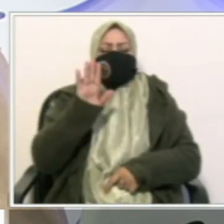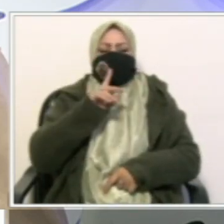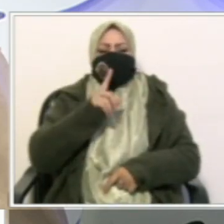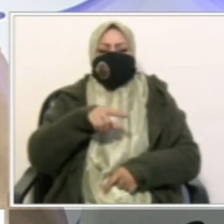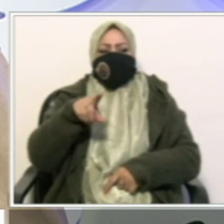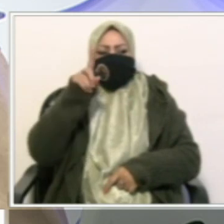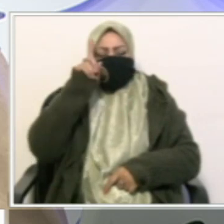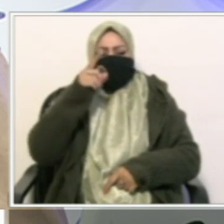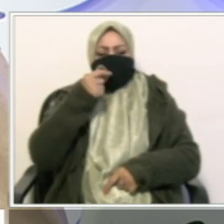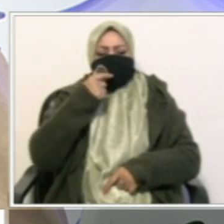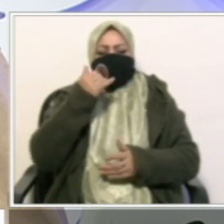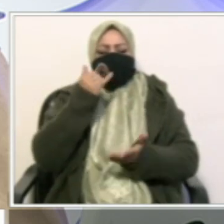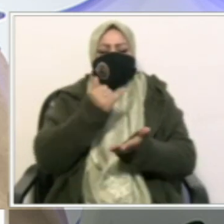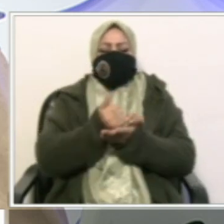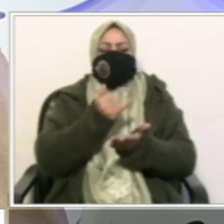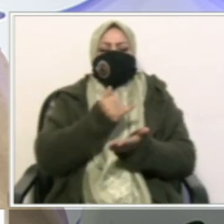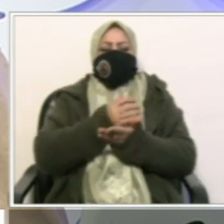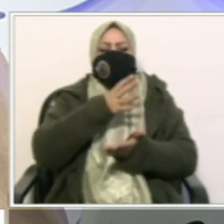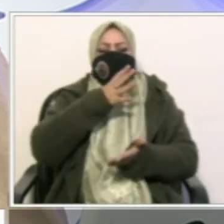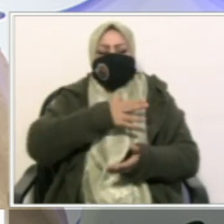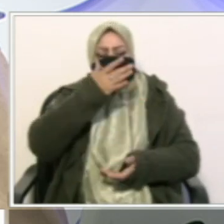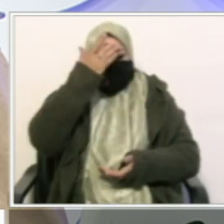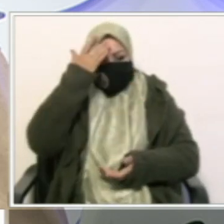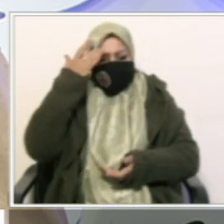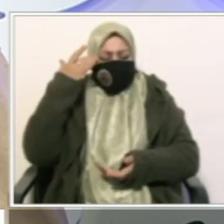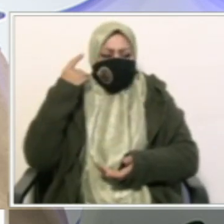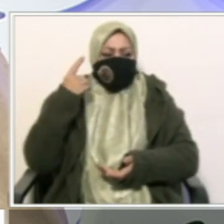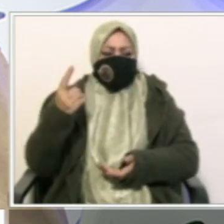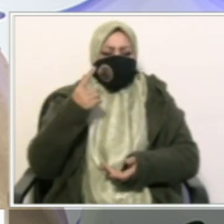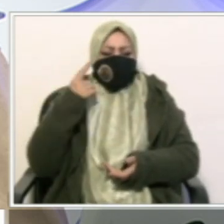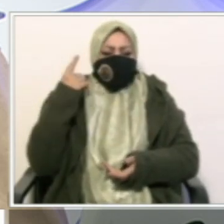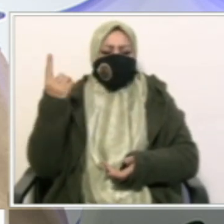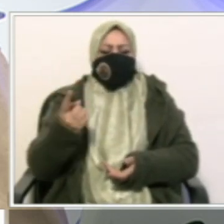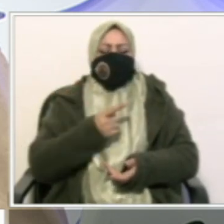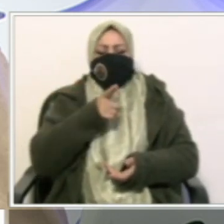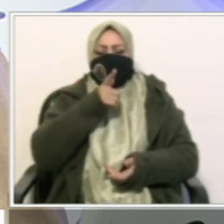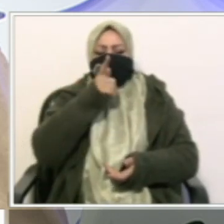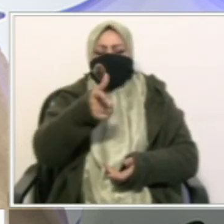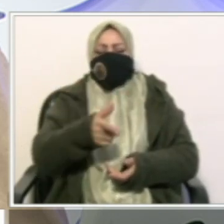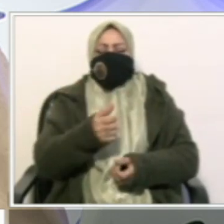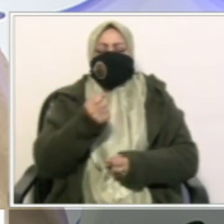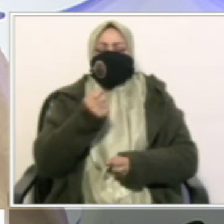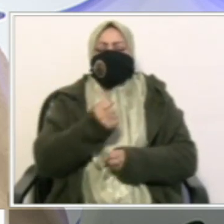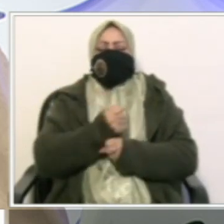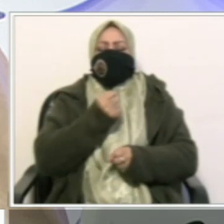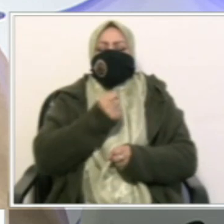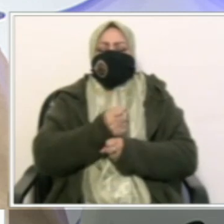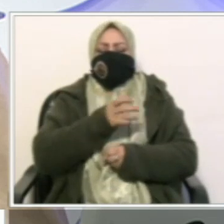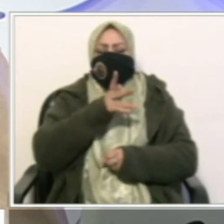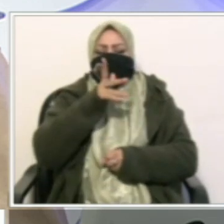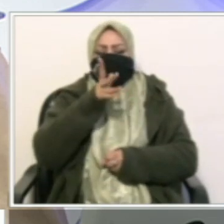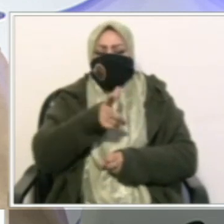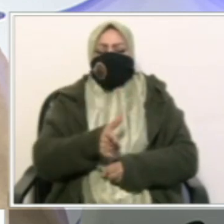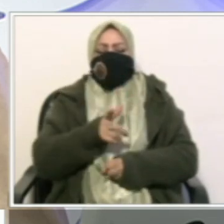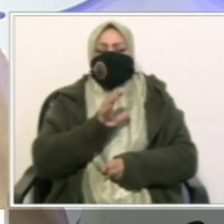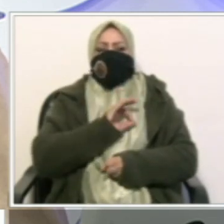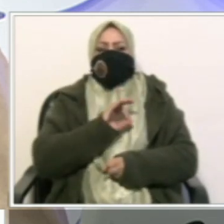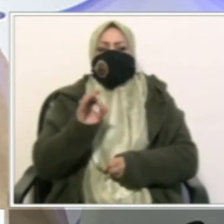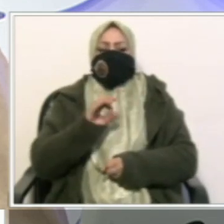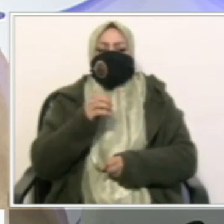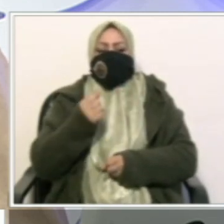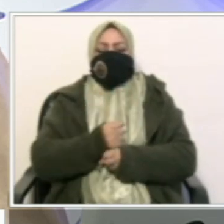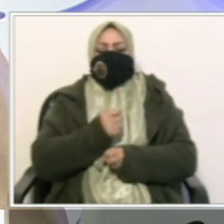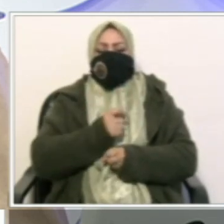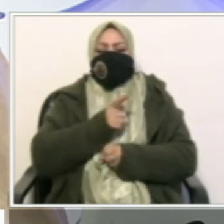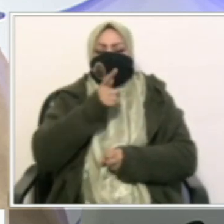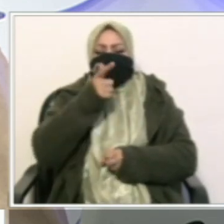لما رأينا فيهم الصدق والقول والإحسان أشهد الله حبيناكم في الله زادت محبة لإنكم فضعتم بكلمة الحق. فلهذا شيخ عبد الفتاح بالله نبو